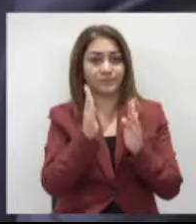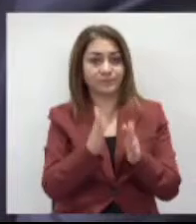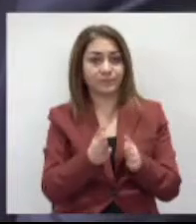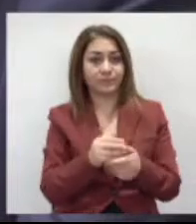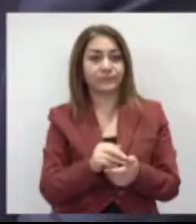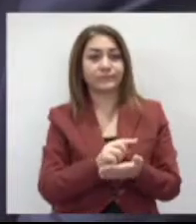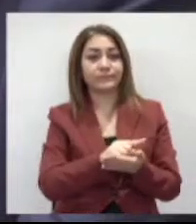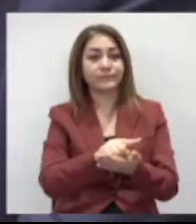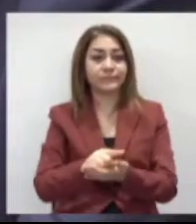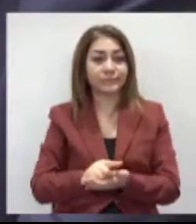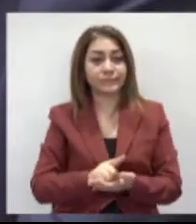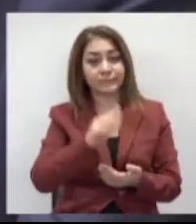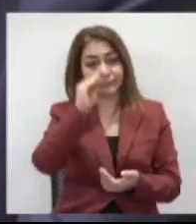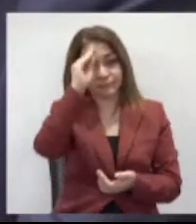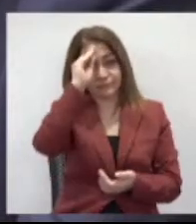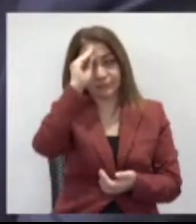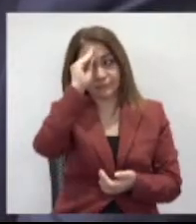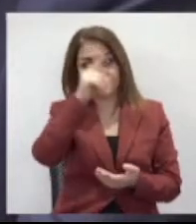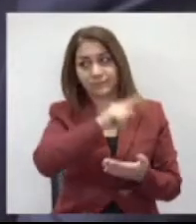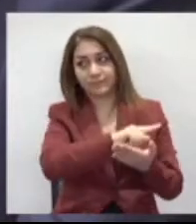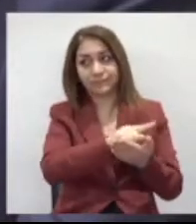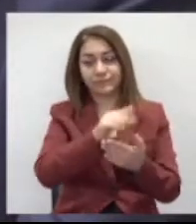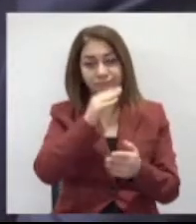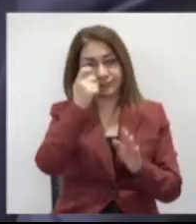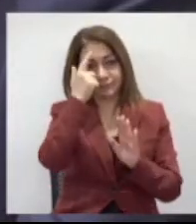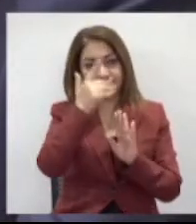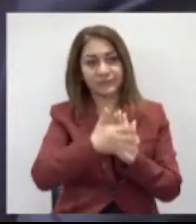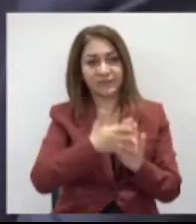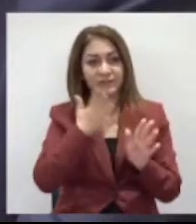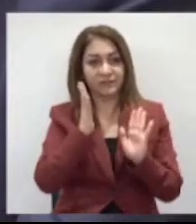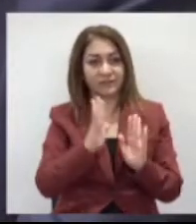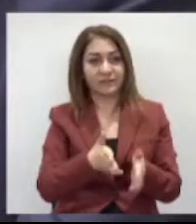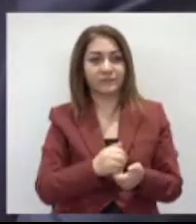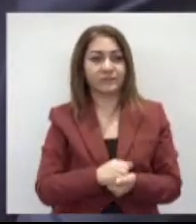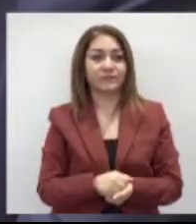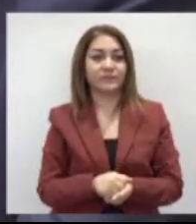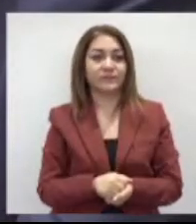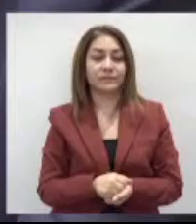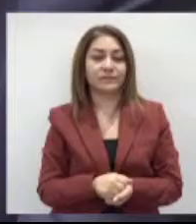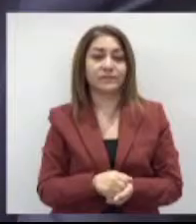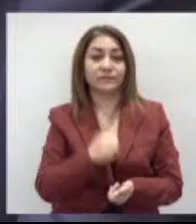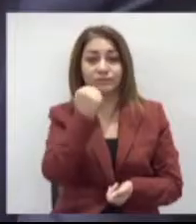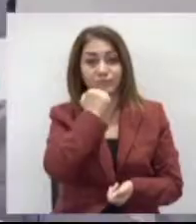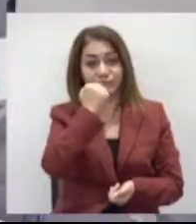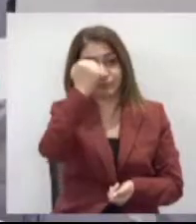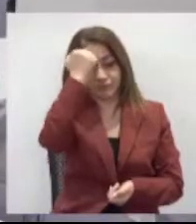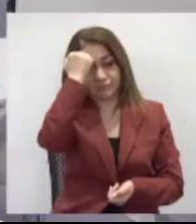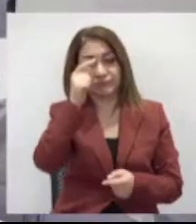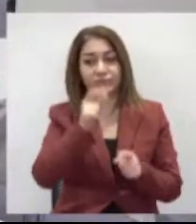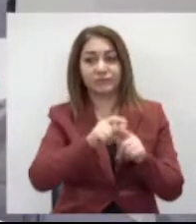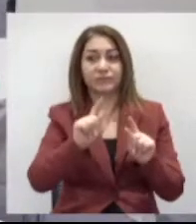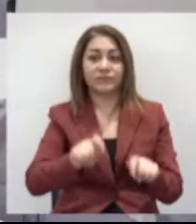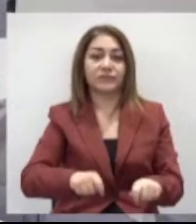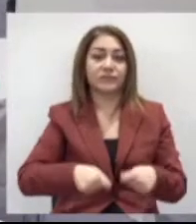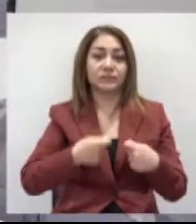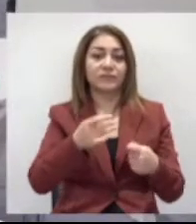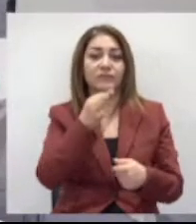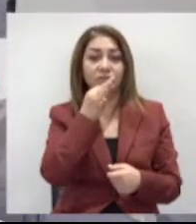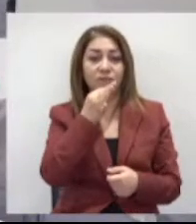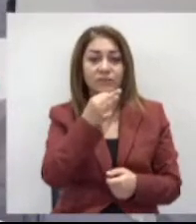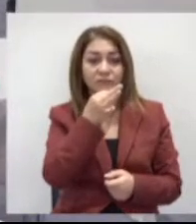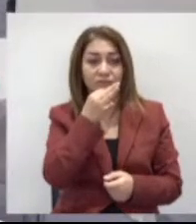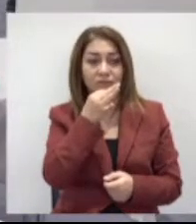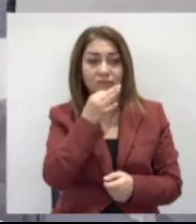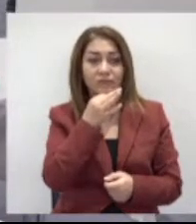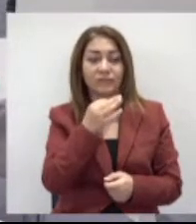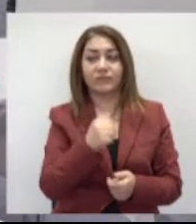աչքի առաջ, արդեն բովանդակությունը կարծում քննարկումների ընթացքում ենք բացելու ենք միևնույնը։ Շնորհակալություն, ինչև խոսքը ձեզ փոխանցել վարման հետ